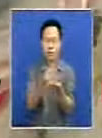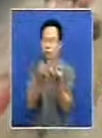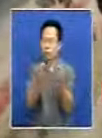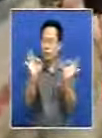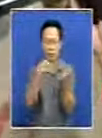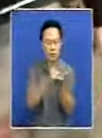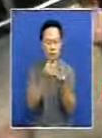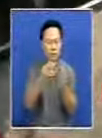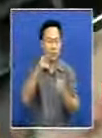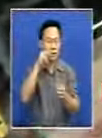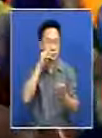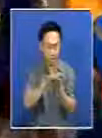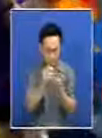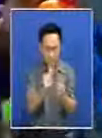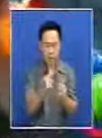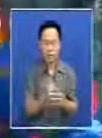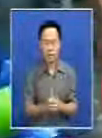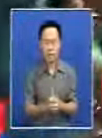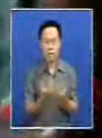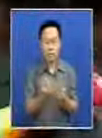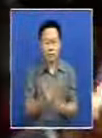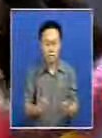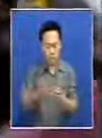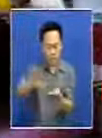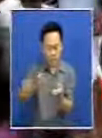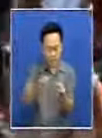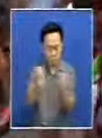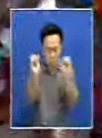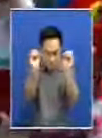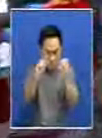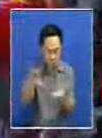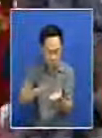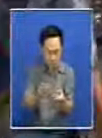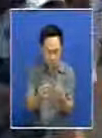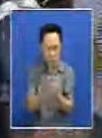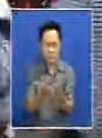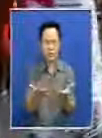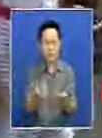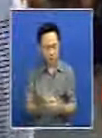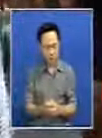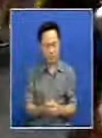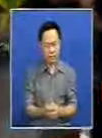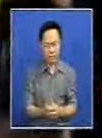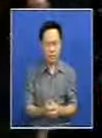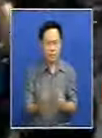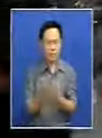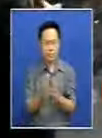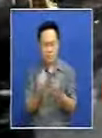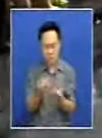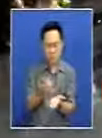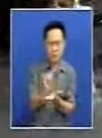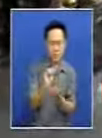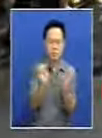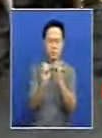ลอดถนนและที่สำคัญที่สุดคือไม่มีการใช้แป้งซึ่งจะไม่ทำให้เกิดปัญหาท่อระบายน้ำอุดตันหรือปัญหาถนน